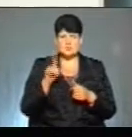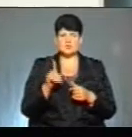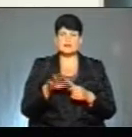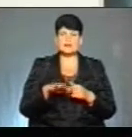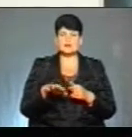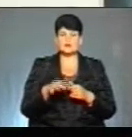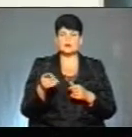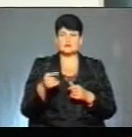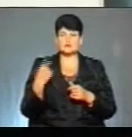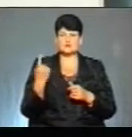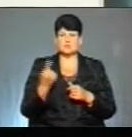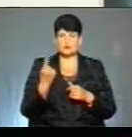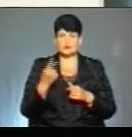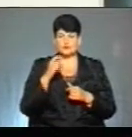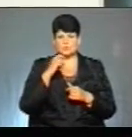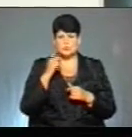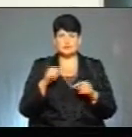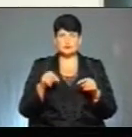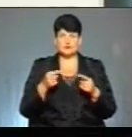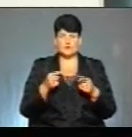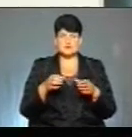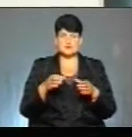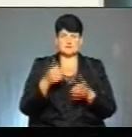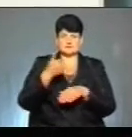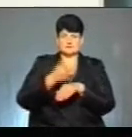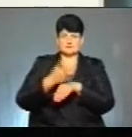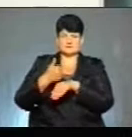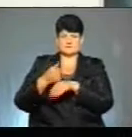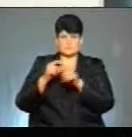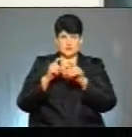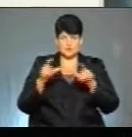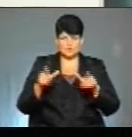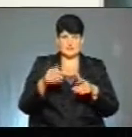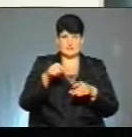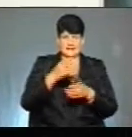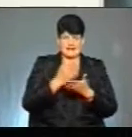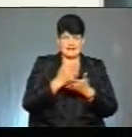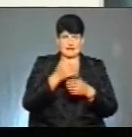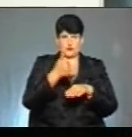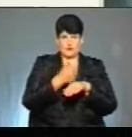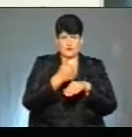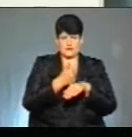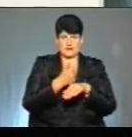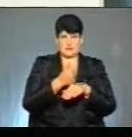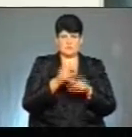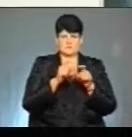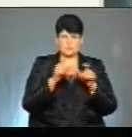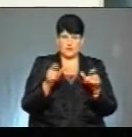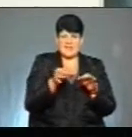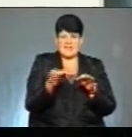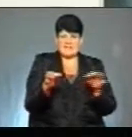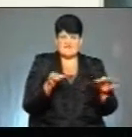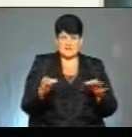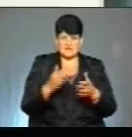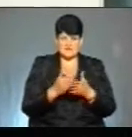на території Тернопільської області України створюються опорні навчальні заклади, де є опорний заклад та філії. Філії